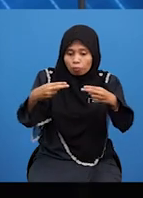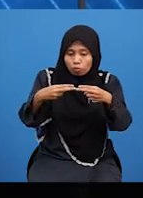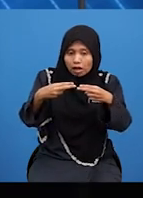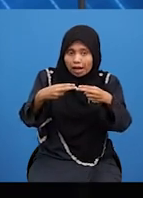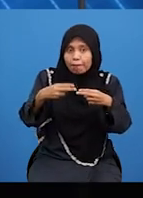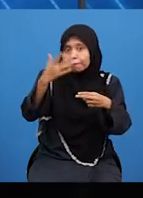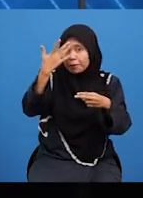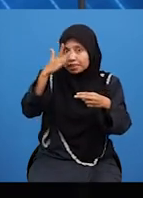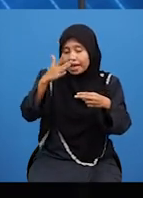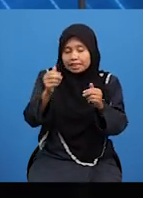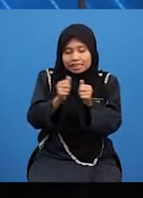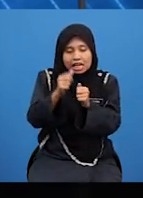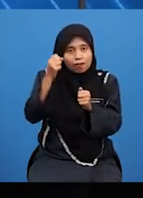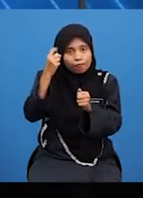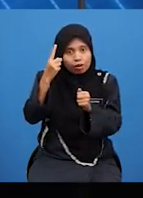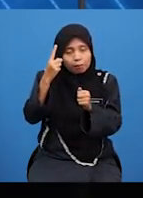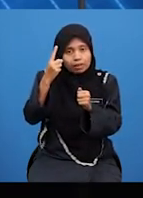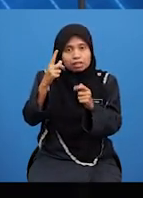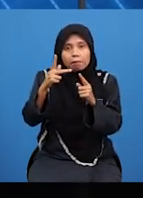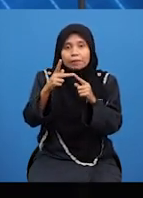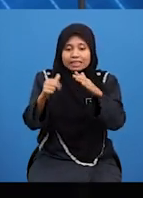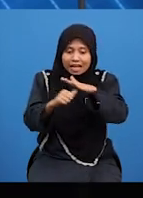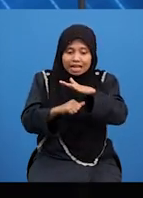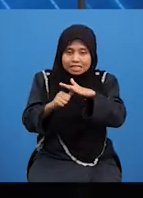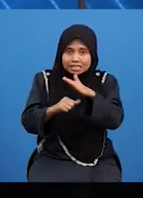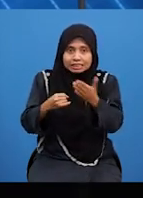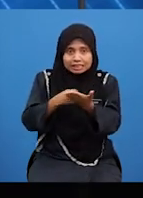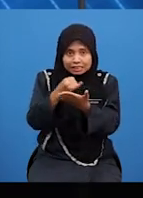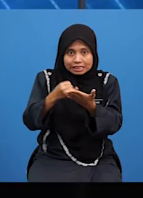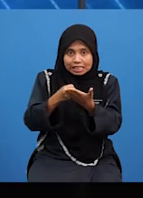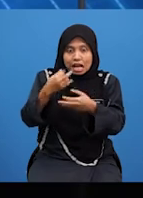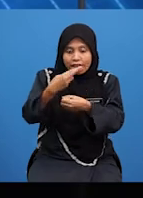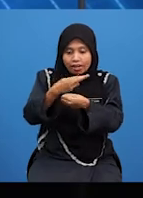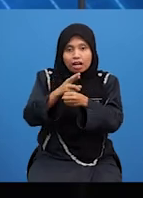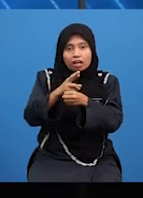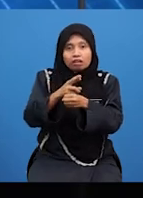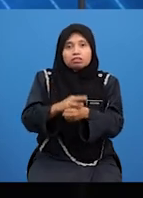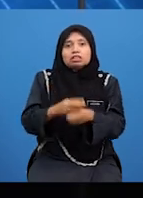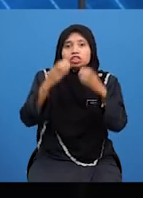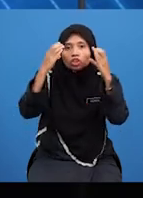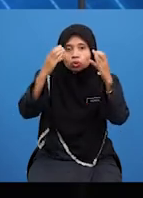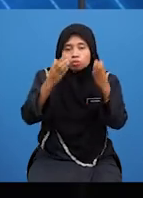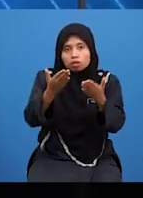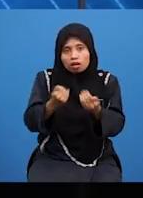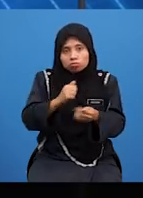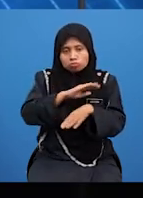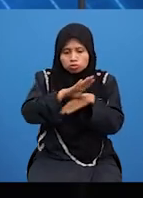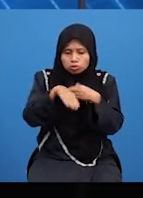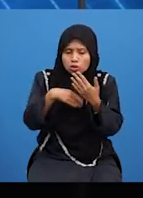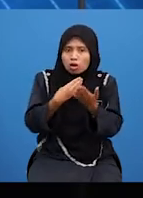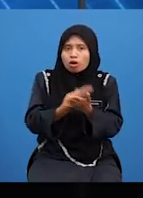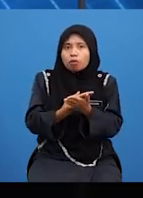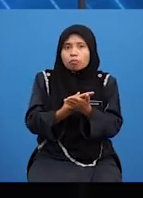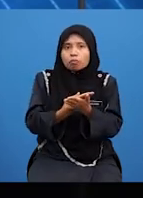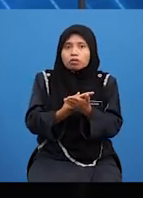dilukis dengan kefahaman terhadap asas seni reka. Jadi Cikgu Don harapkan kepada semua dengan perkongsian